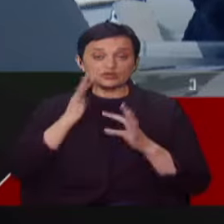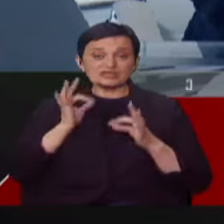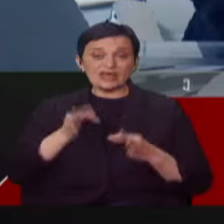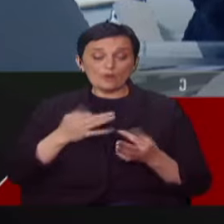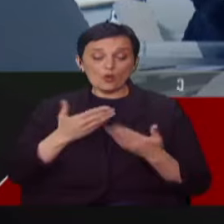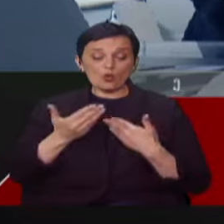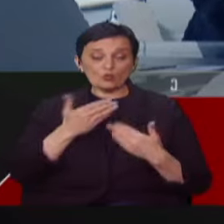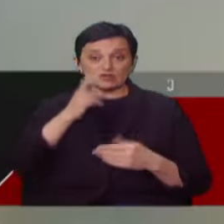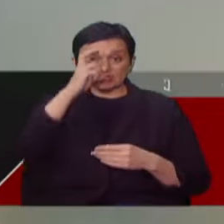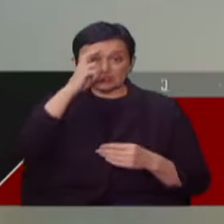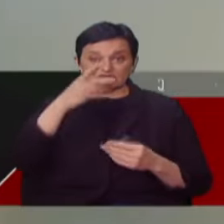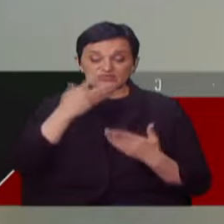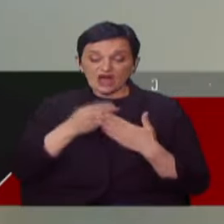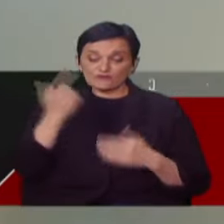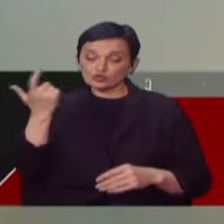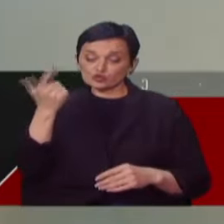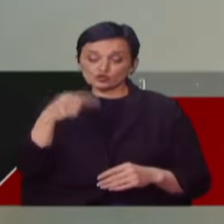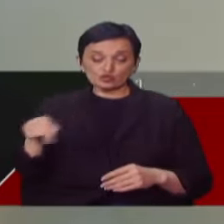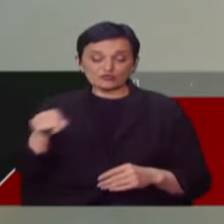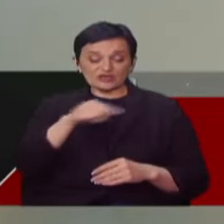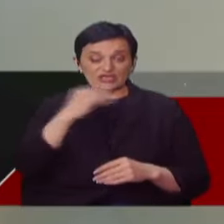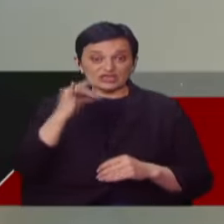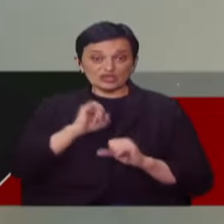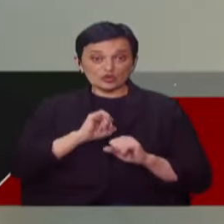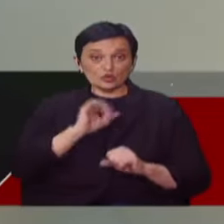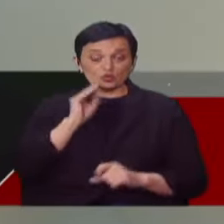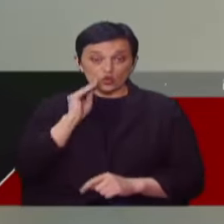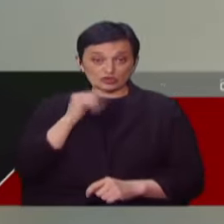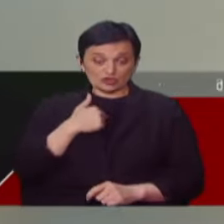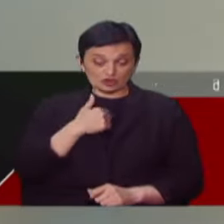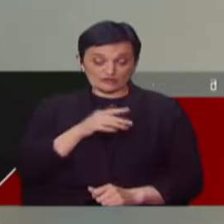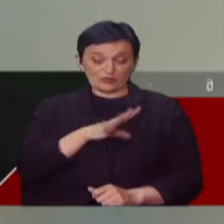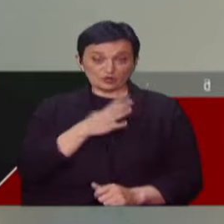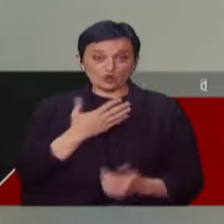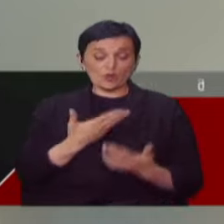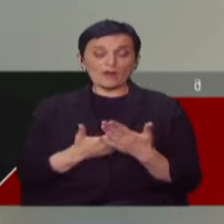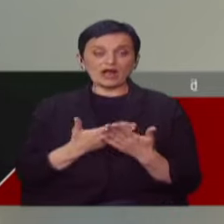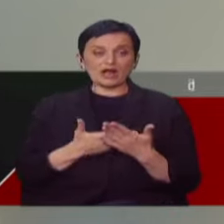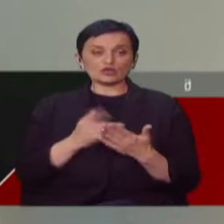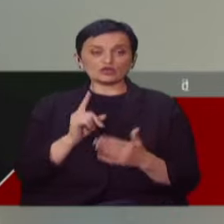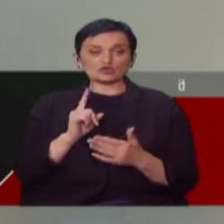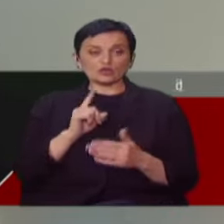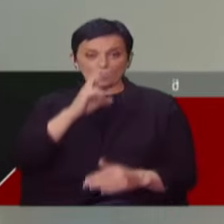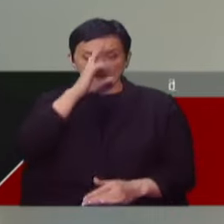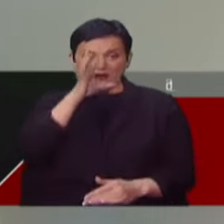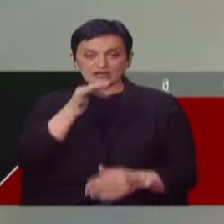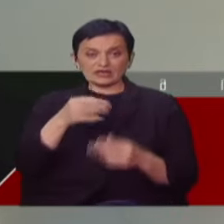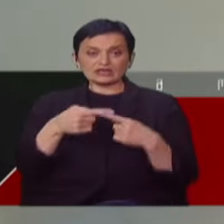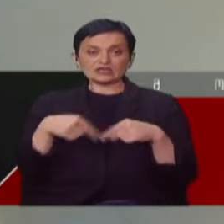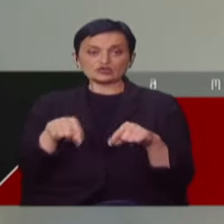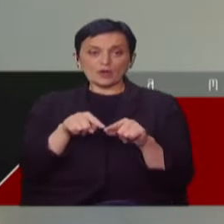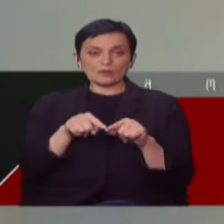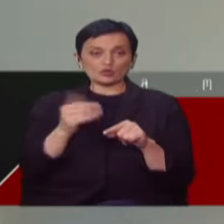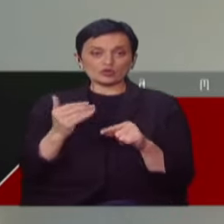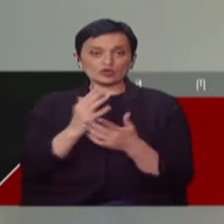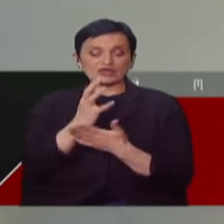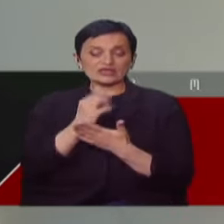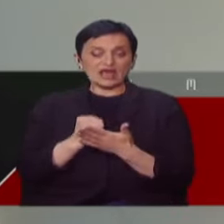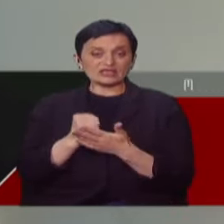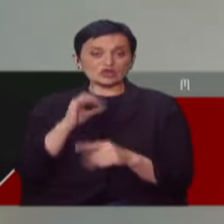სახელმწიფო თავის სუვერენულ ინტერესებს იცავენ და ჩვენ როდესაც ქონდა იმის ნათელი მაგალითი, რომ არასამთავრობო ორგანიზაციების